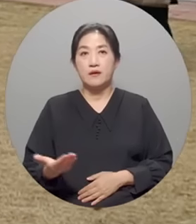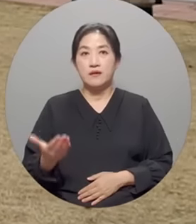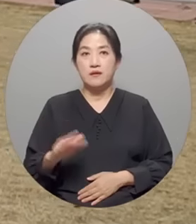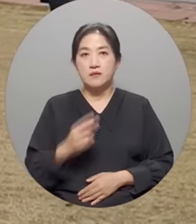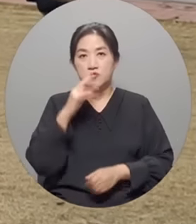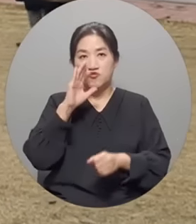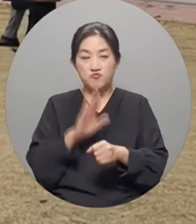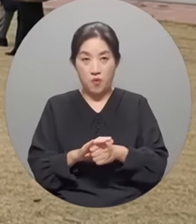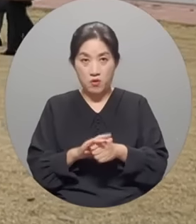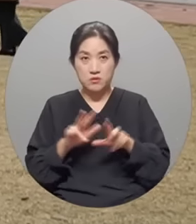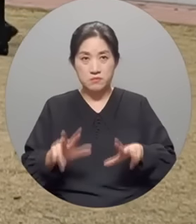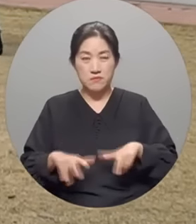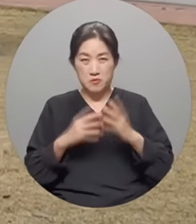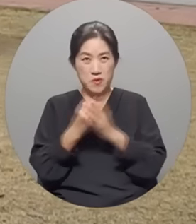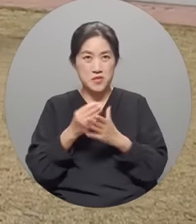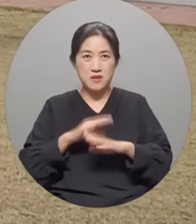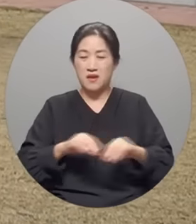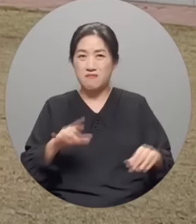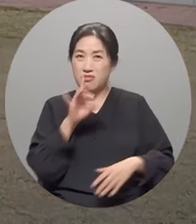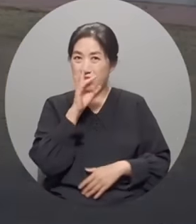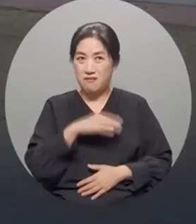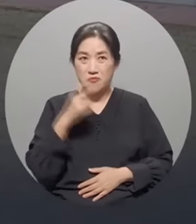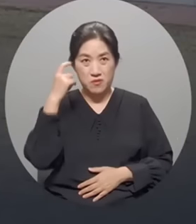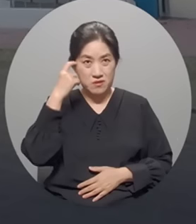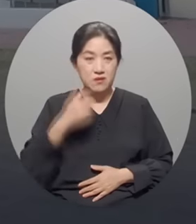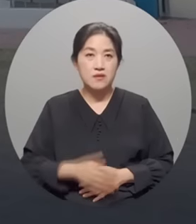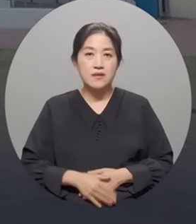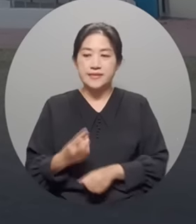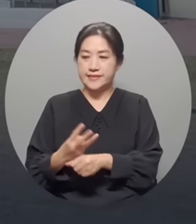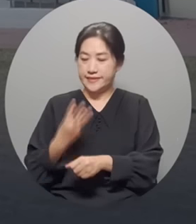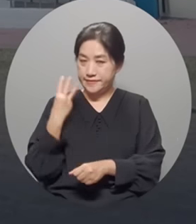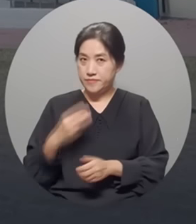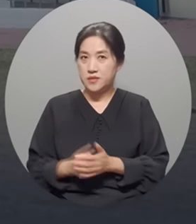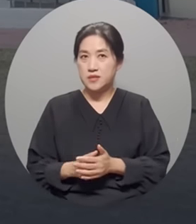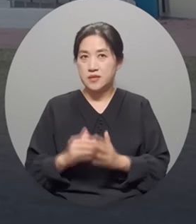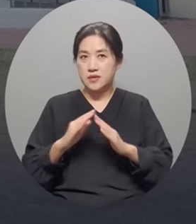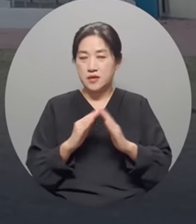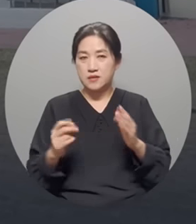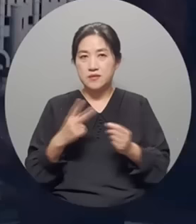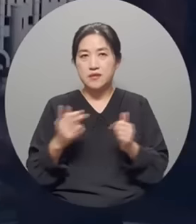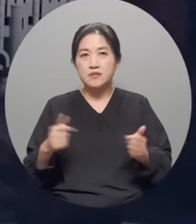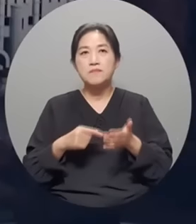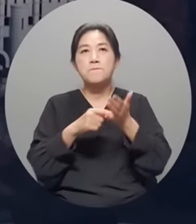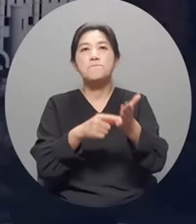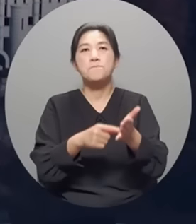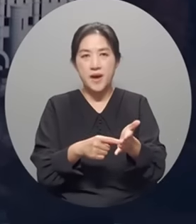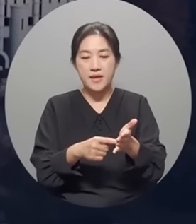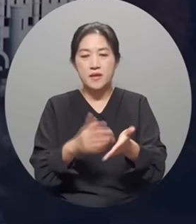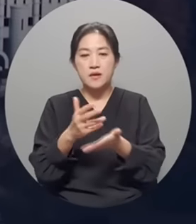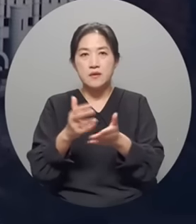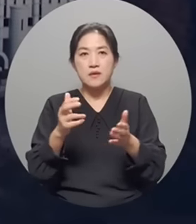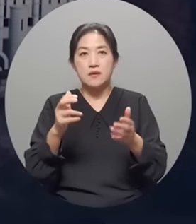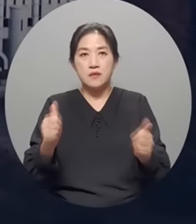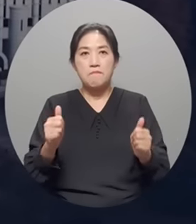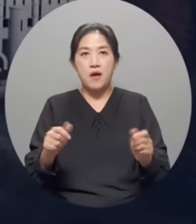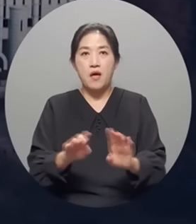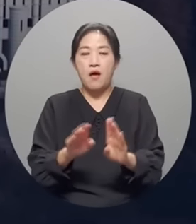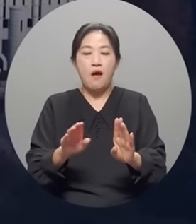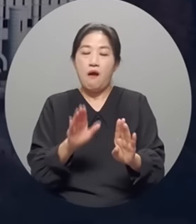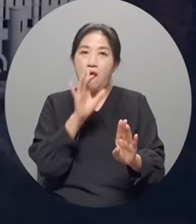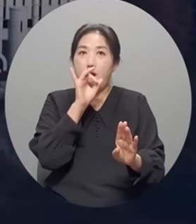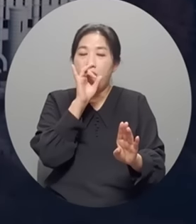누명은 지금까지도 풀리지 않고 있습니다. 3년 전 유족들이 재심을 청구했지만 재판을 열기부터 쉽지